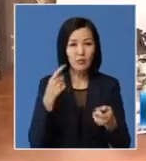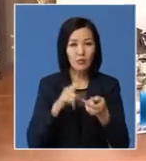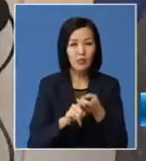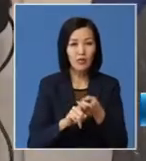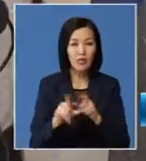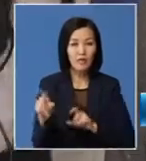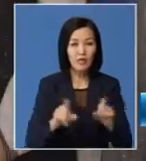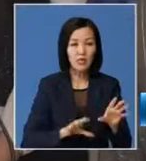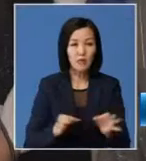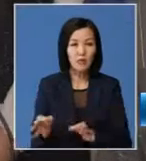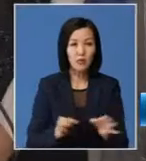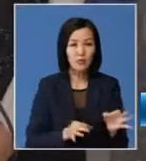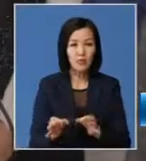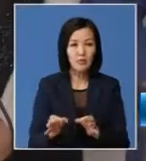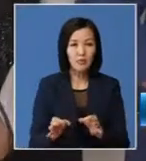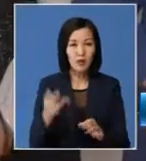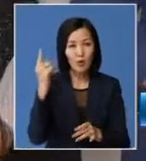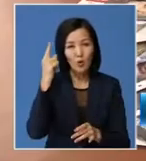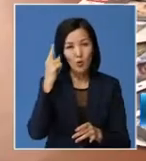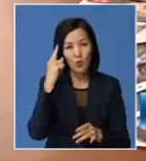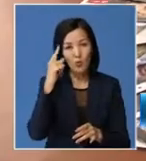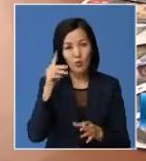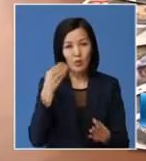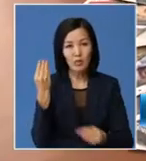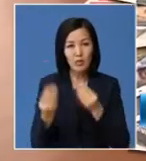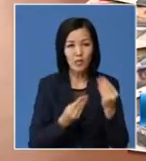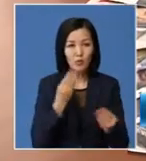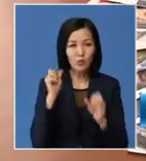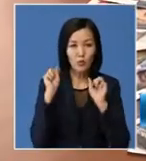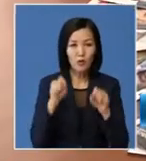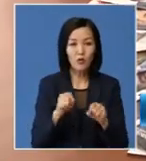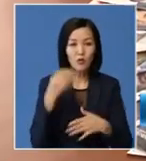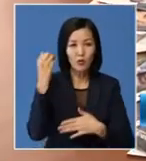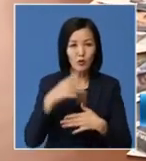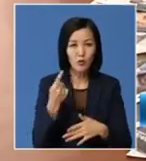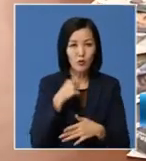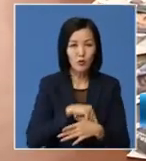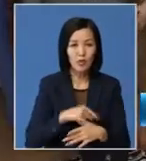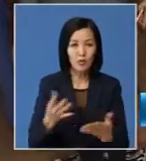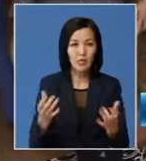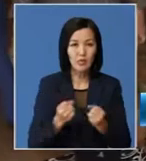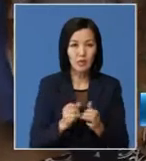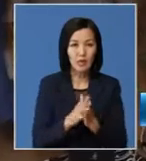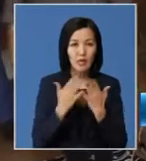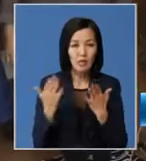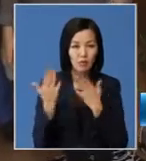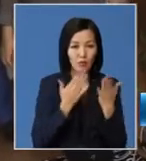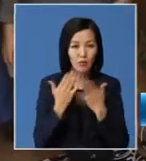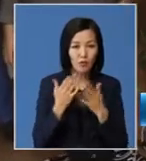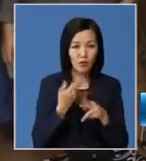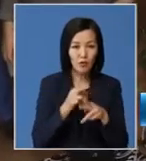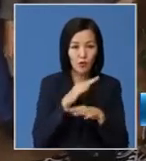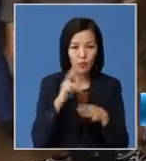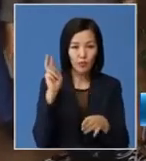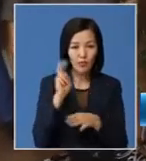қолданып, шахмат пен дойбы сынды зияткерлік ойындарды ойнауына болады. Десе де орталыққа рухани азық алу үшін кітап құмар оқырмандар көп келеді